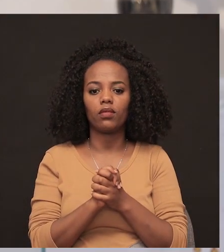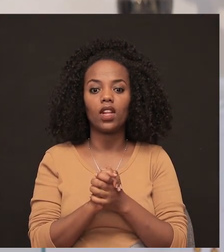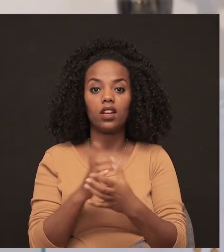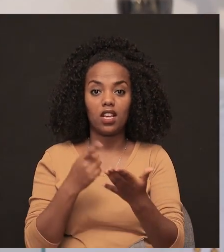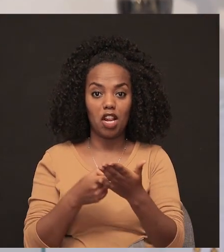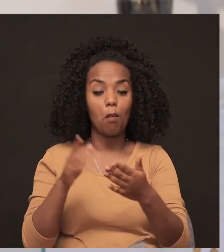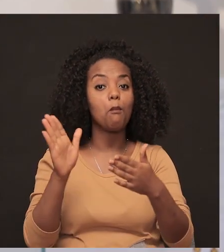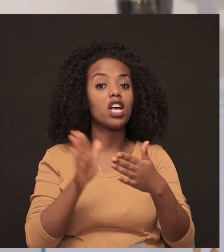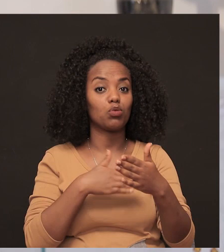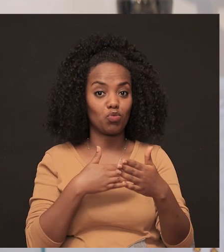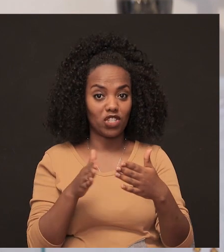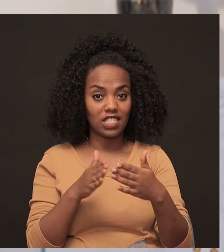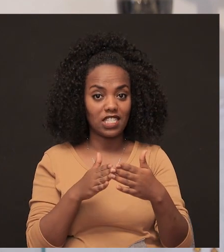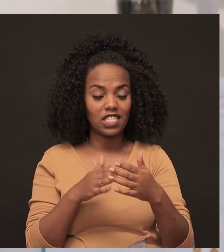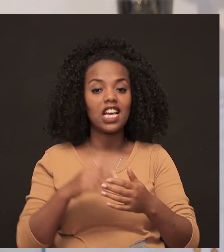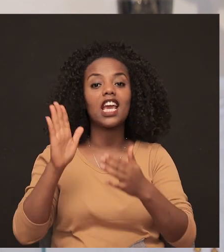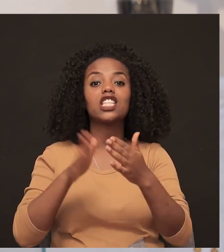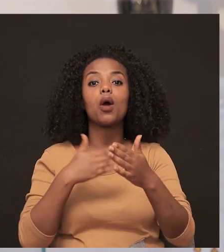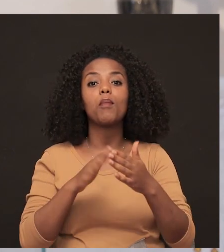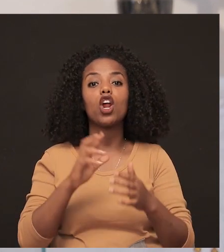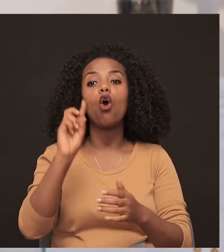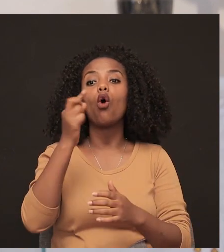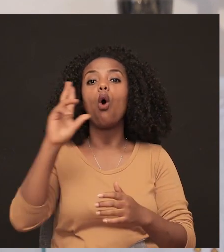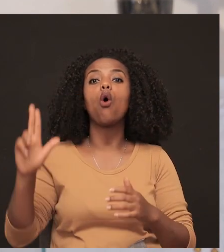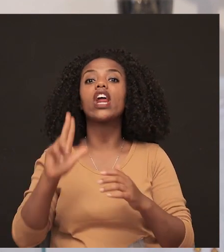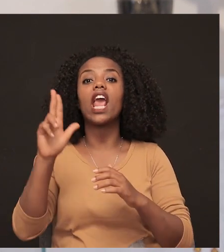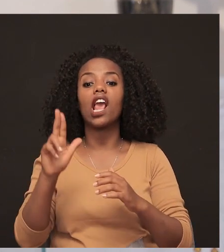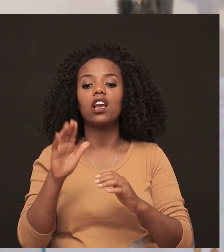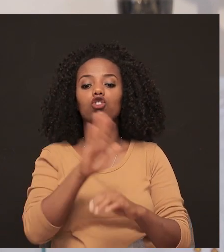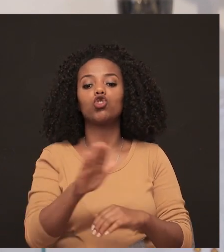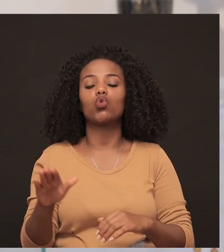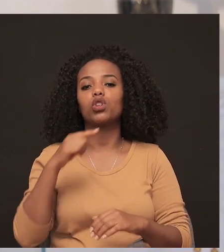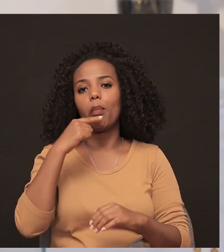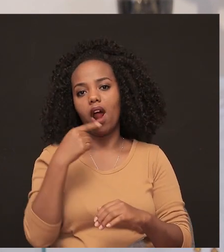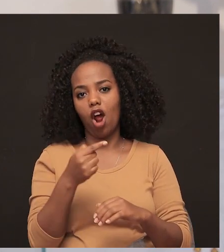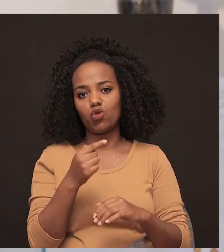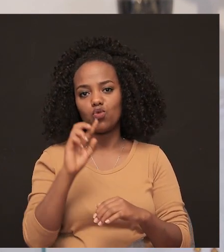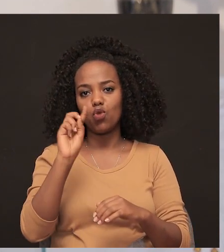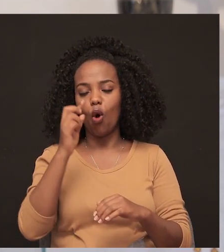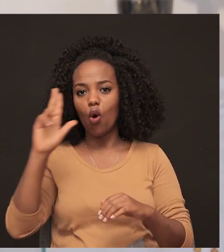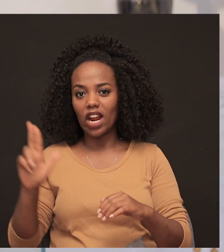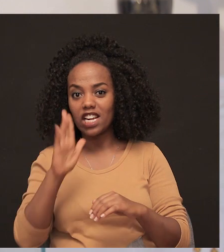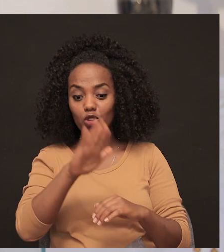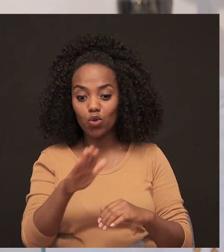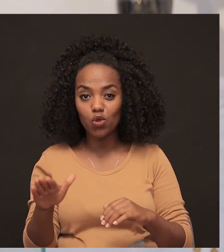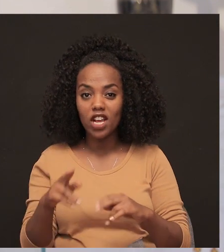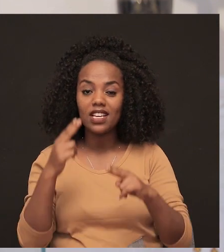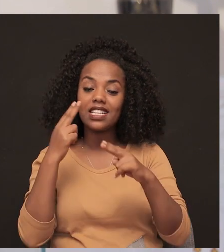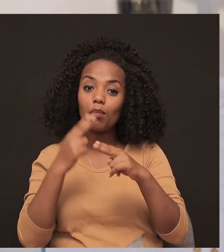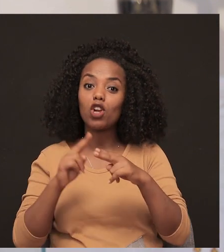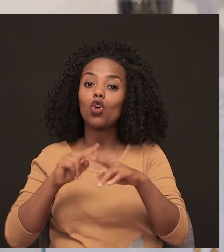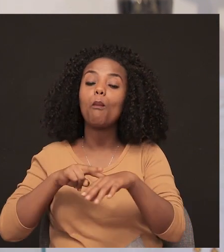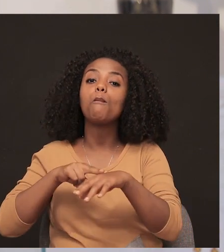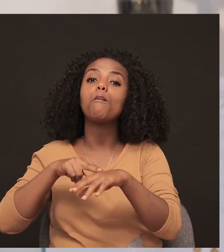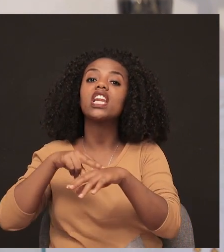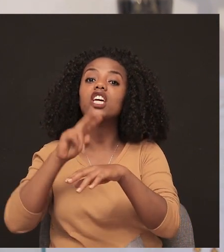ይህንን መዝሙር የዘመሩልን የቆሬ ልጆች ይባላሉ። የቆሬ ልጆች የስማቸው